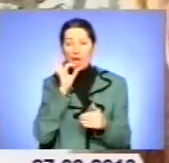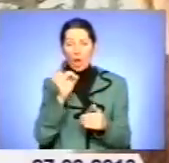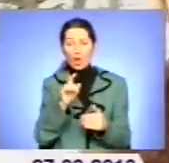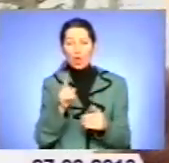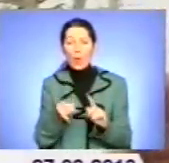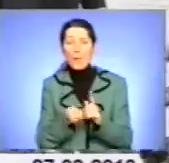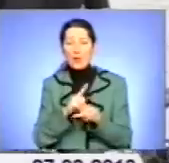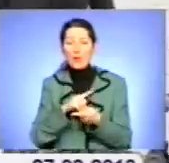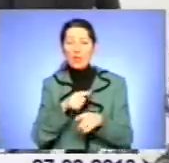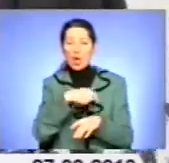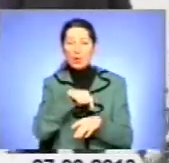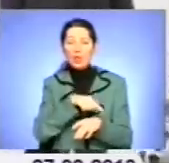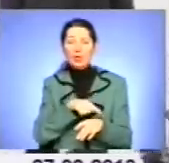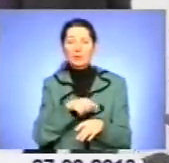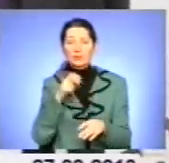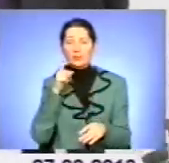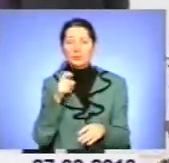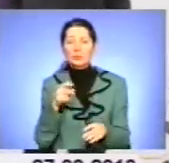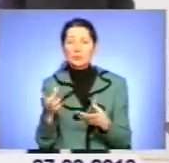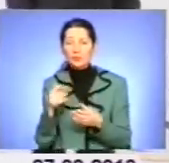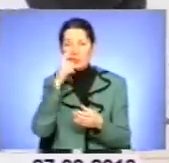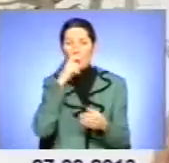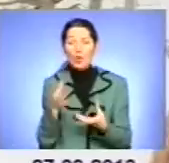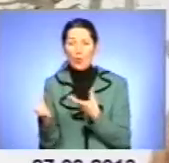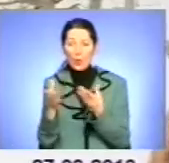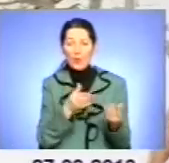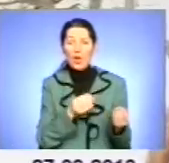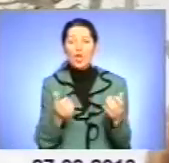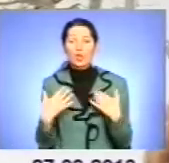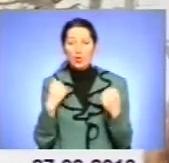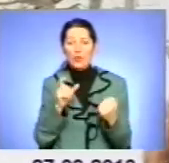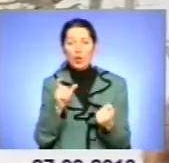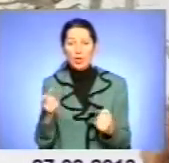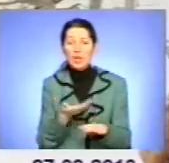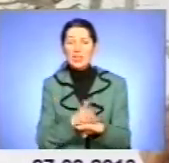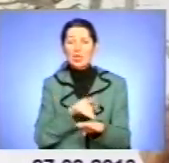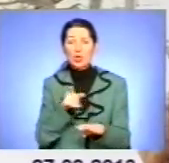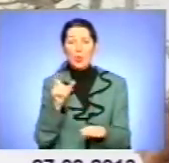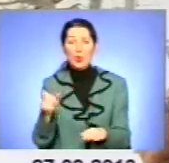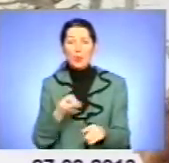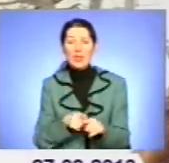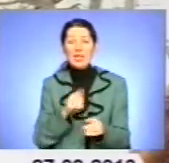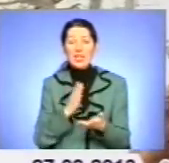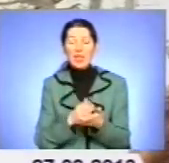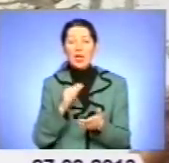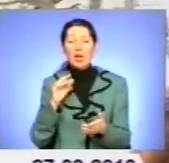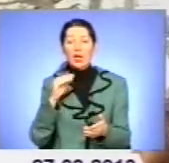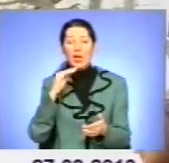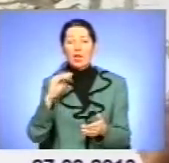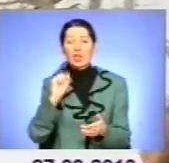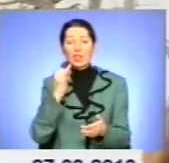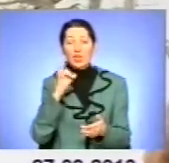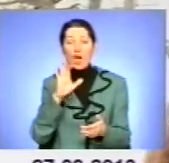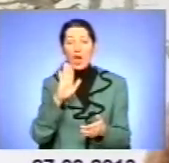переведення годинників негативно впливає на здоров'я людей. Тяжко тим людям, які є жайворонки класичні, а не